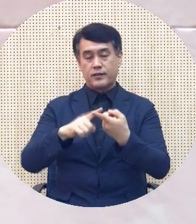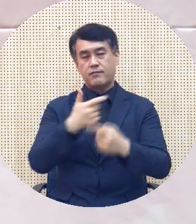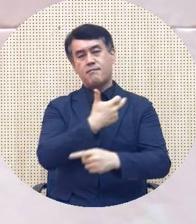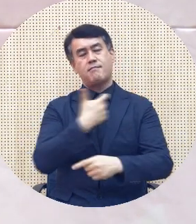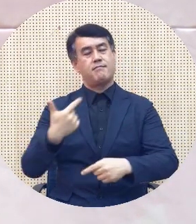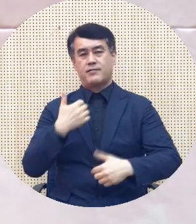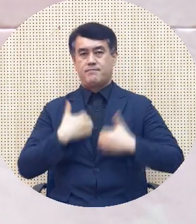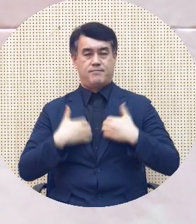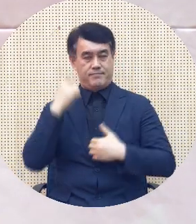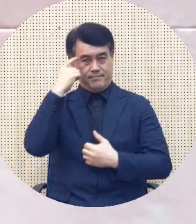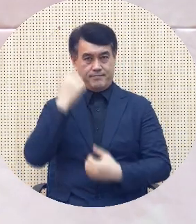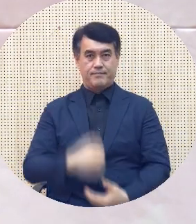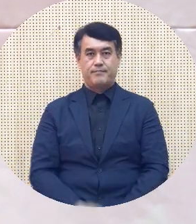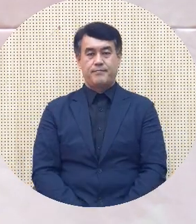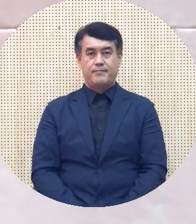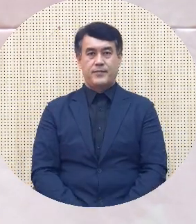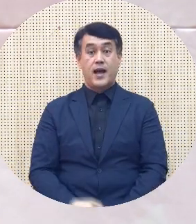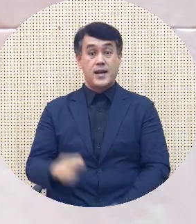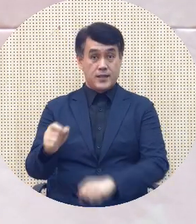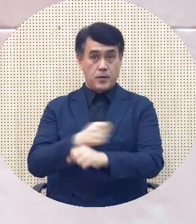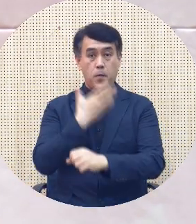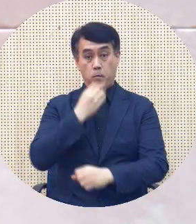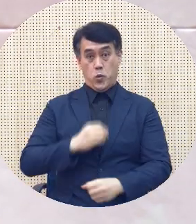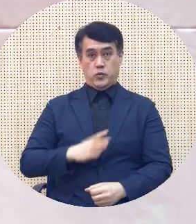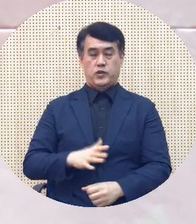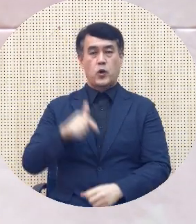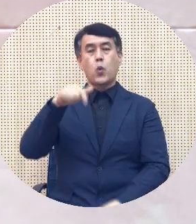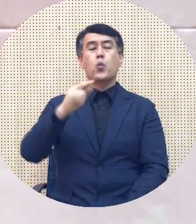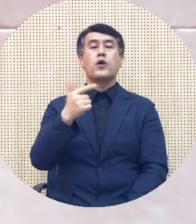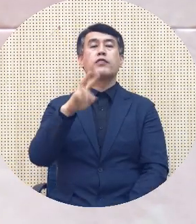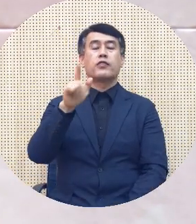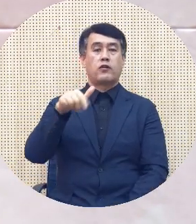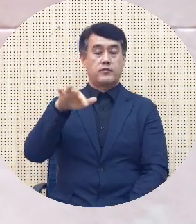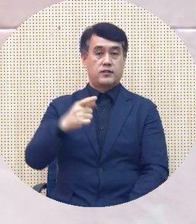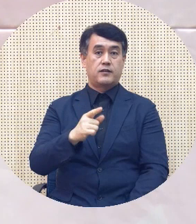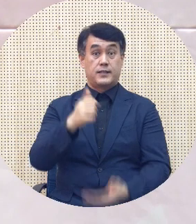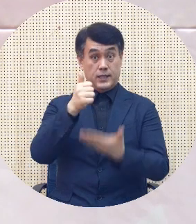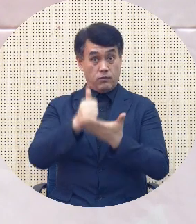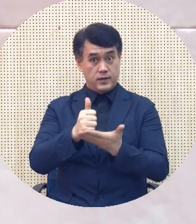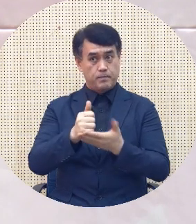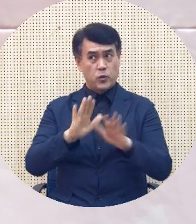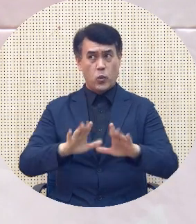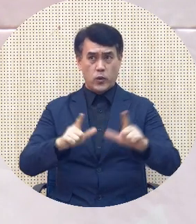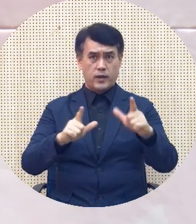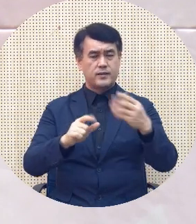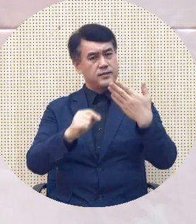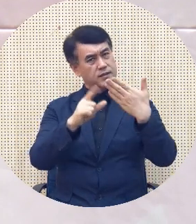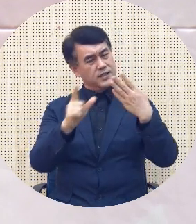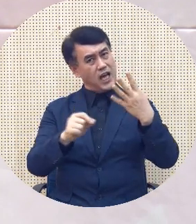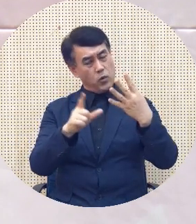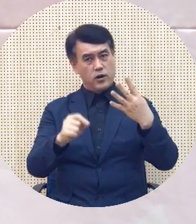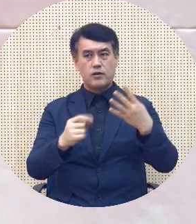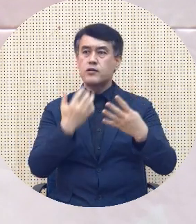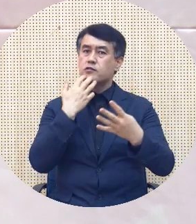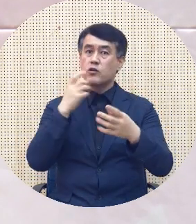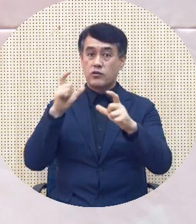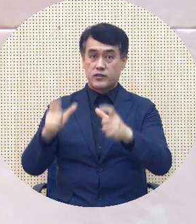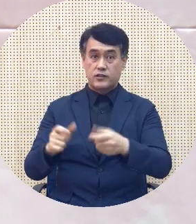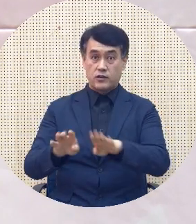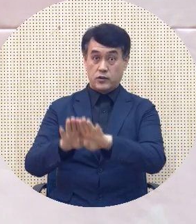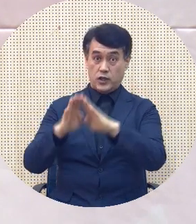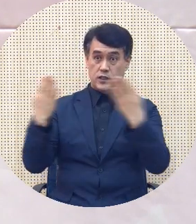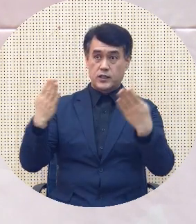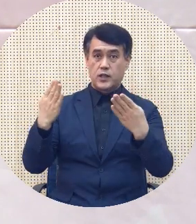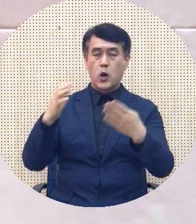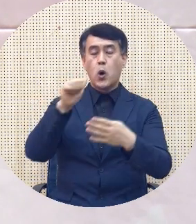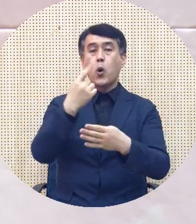기쁘게 생각합니다. 특히 보건복지부 권덕철 장관님께서는 금년 4월에 서울에서 개최되었던